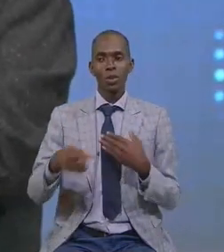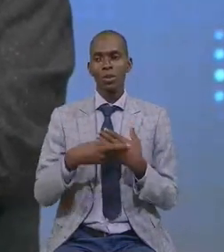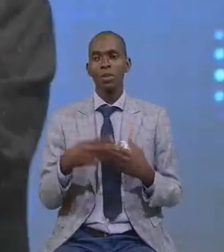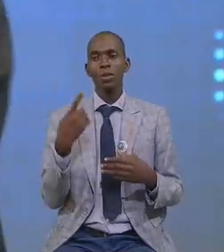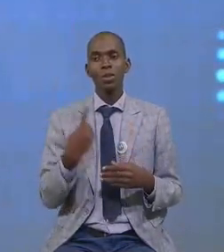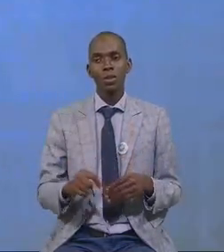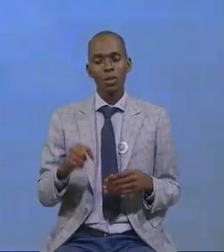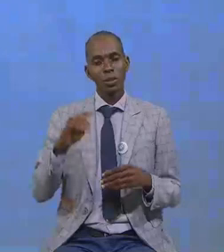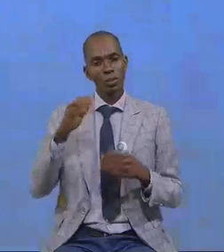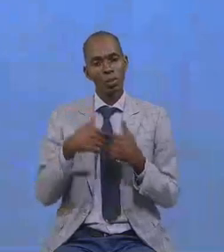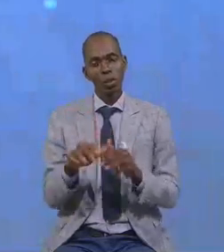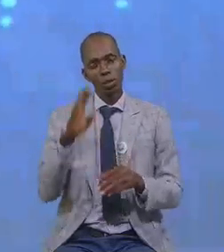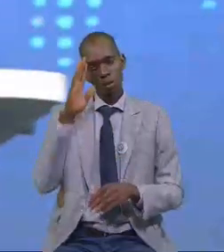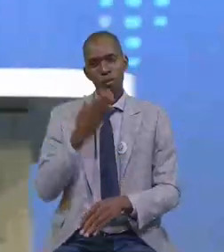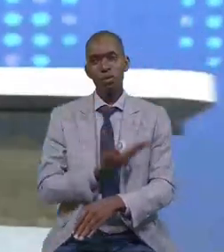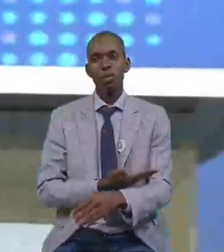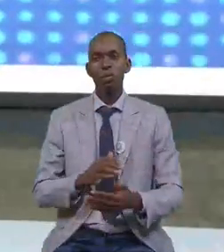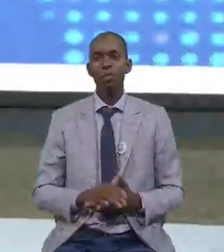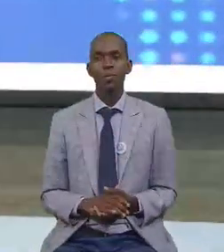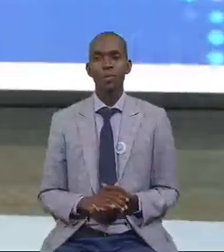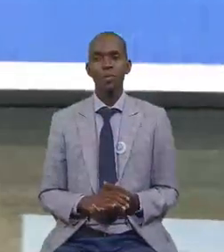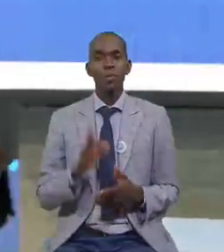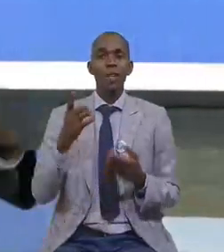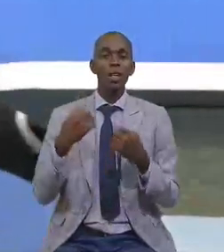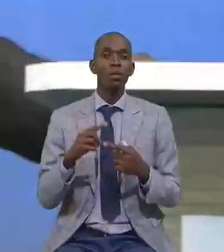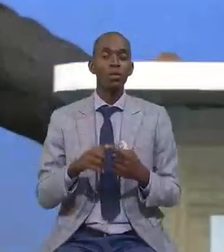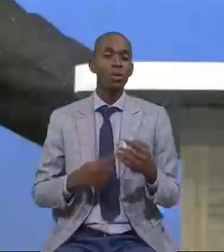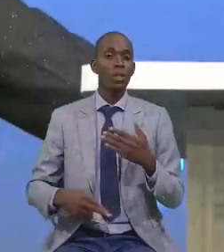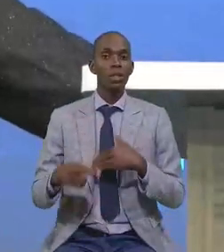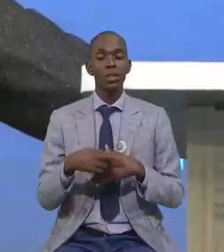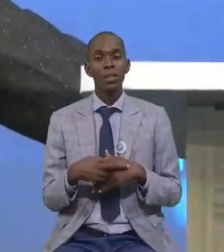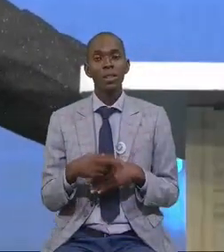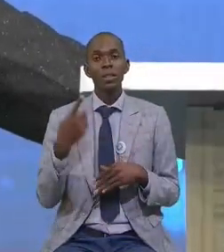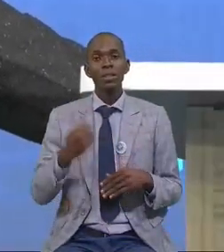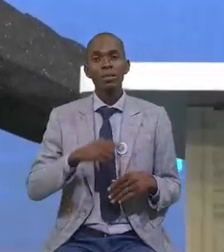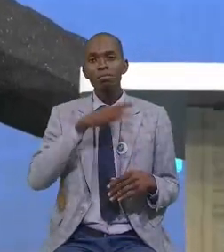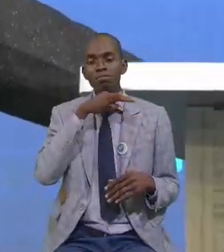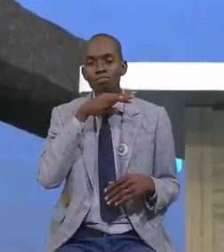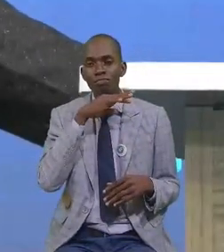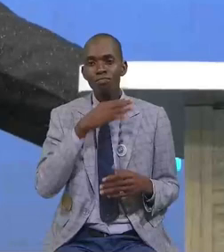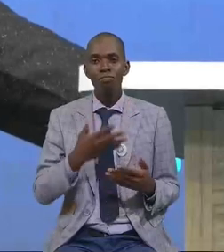restaurer l'enfant prodigue. Il vient pour restaurer.